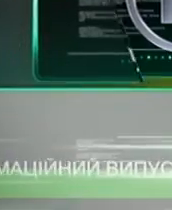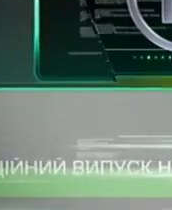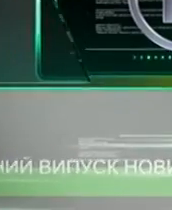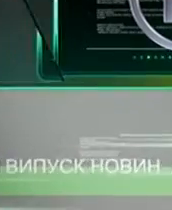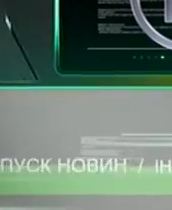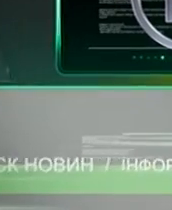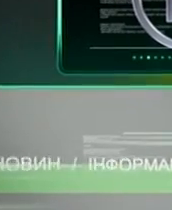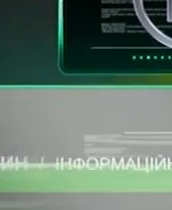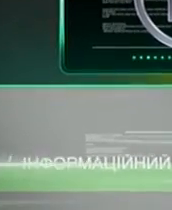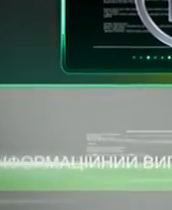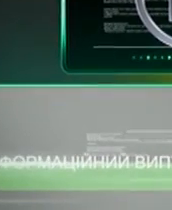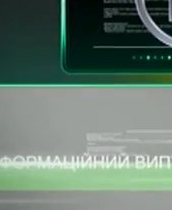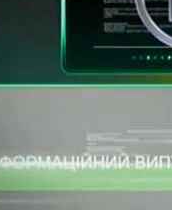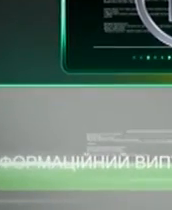Дякую за